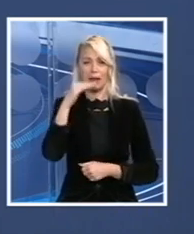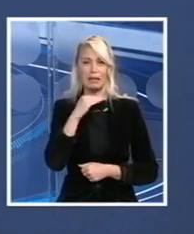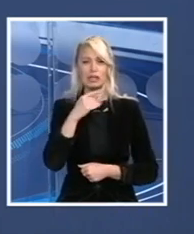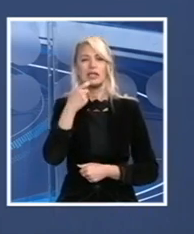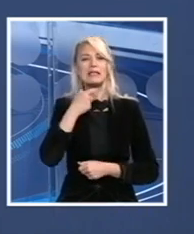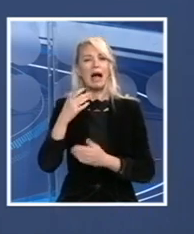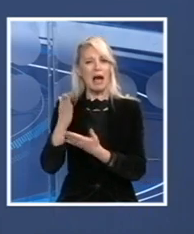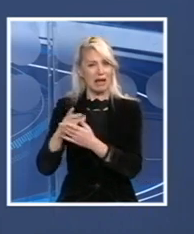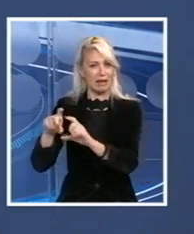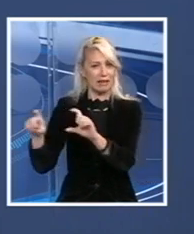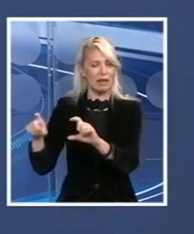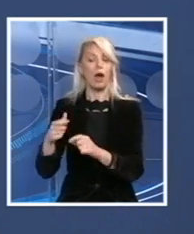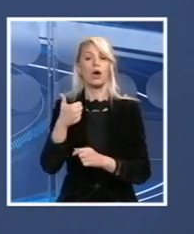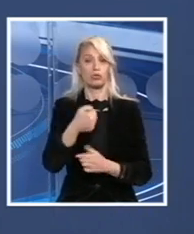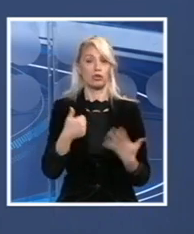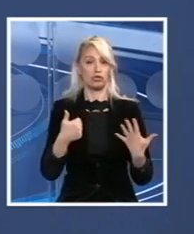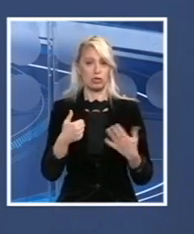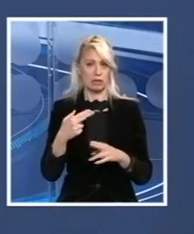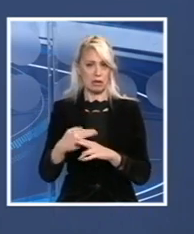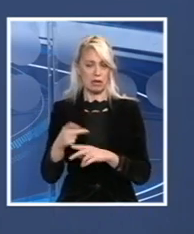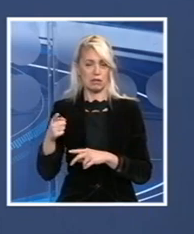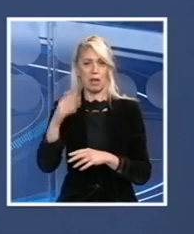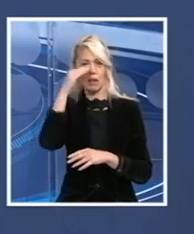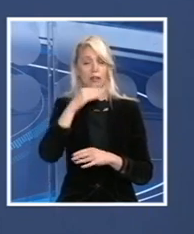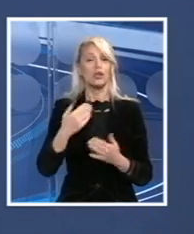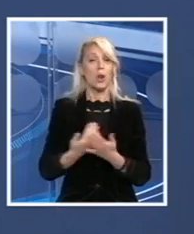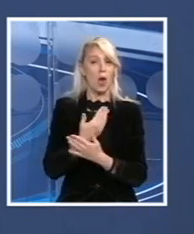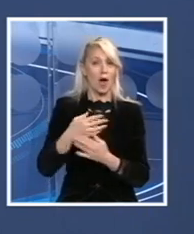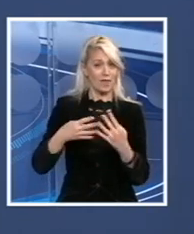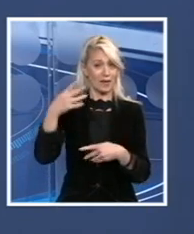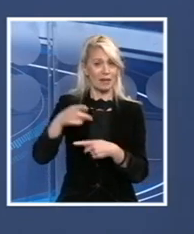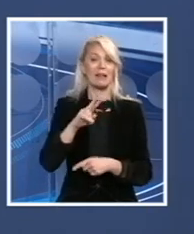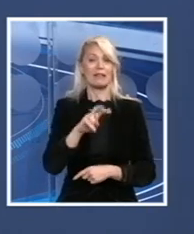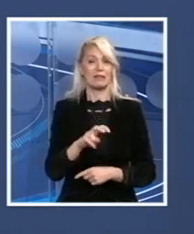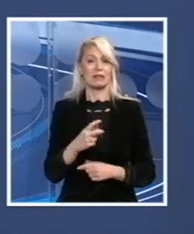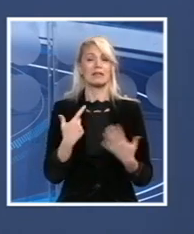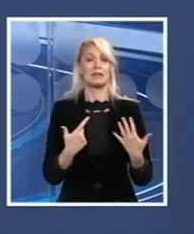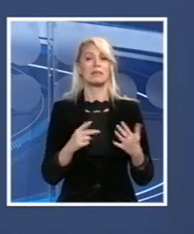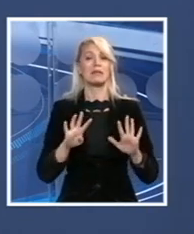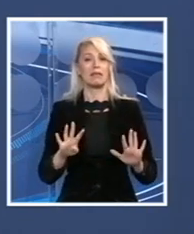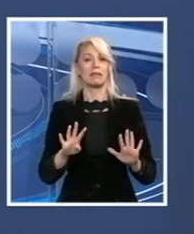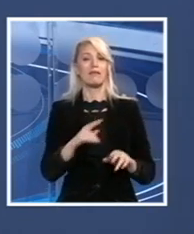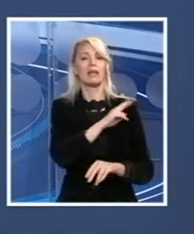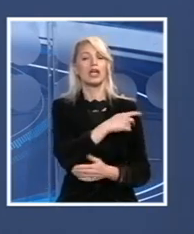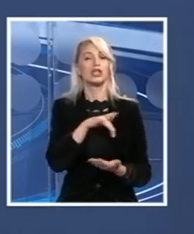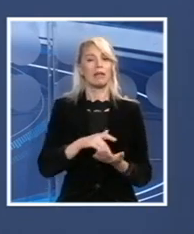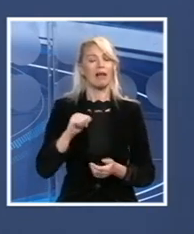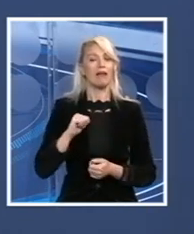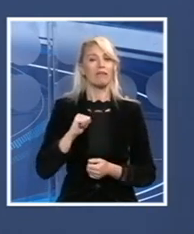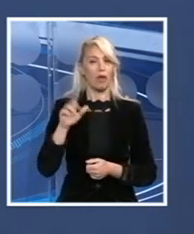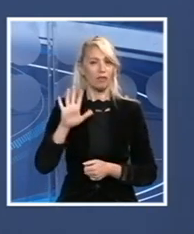delu, 160. Kliničkom centru Niš, nova zgrada, 279. Klinički centar